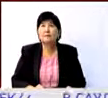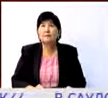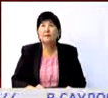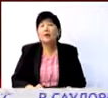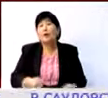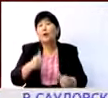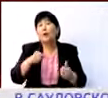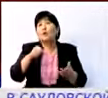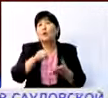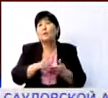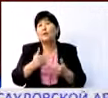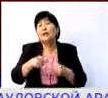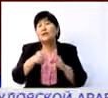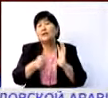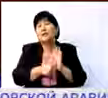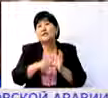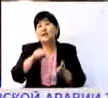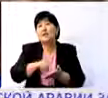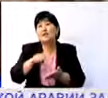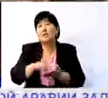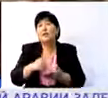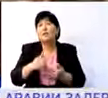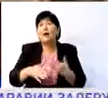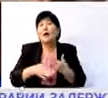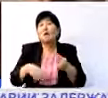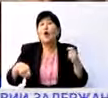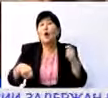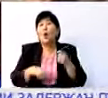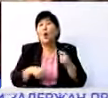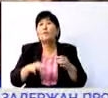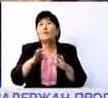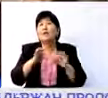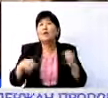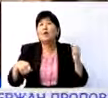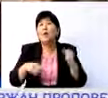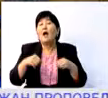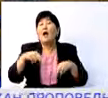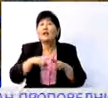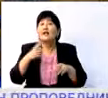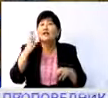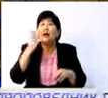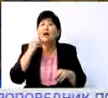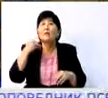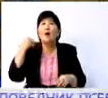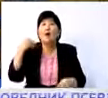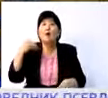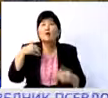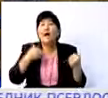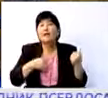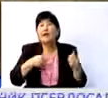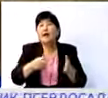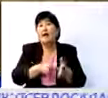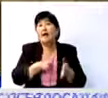В конкурсе приняли участие 16 исполнителей под сопровождением Кобыза и Кылкобыза из Астаны, Алматы, Актубе, Тараза,